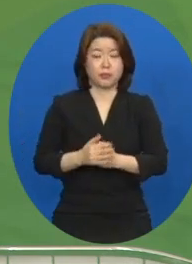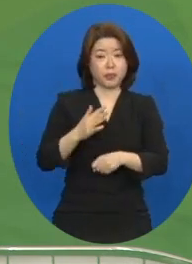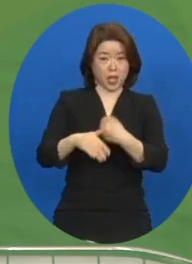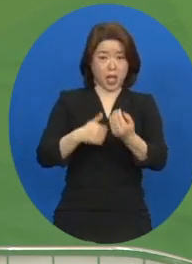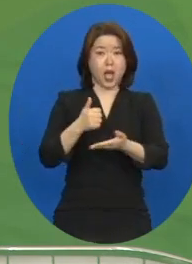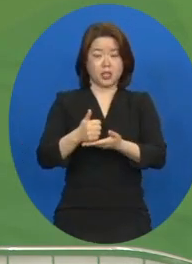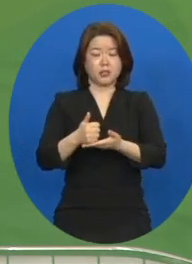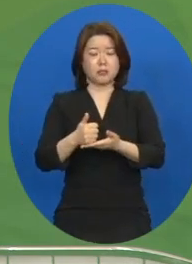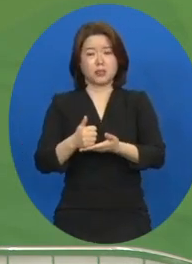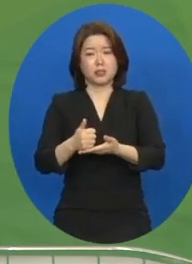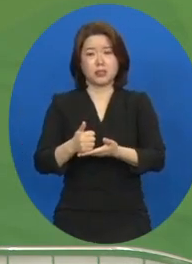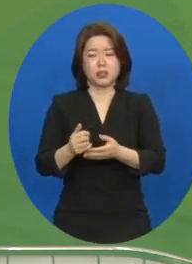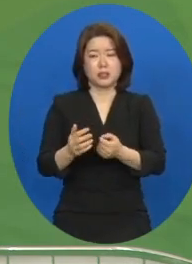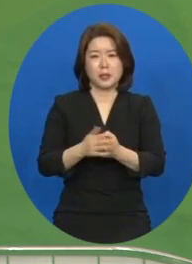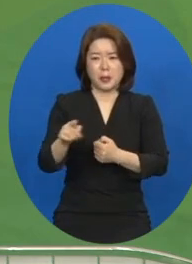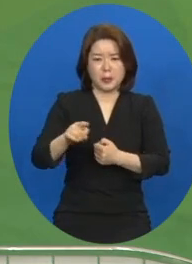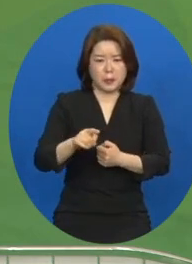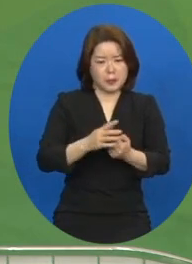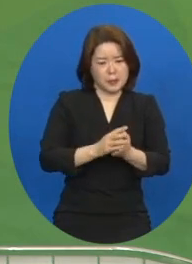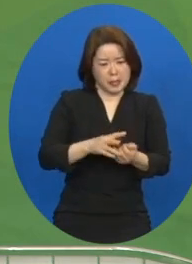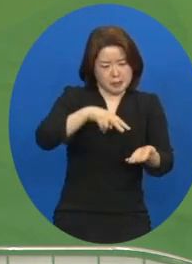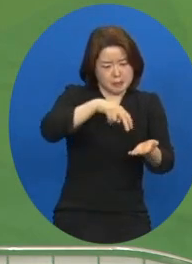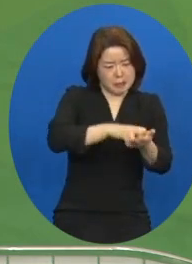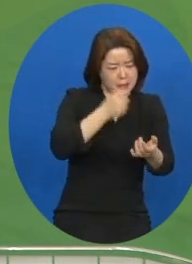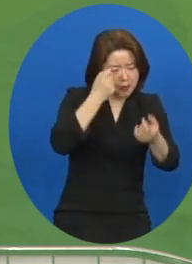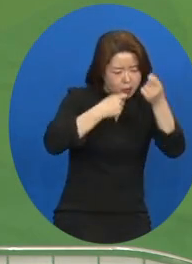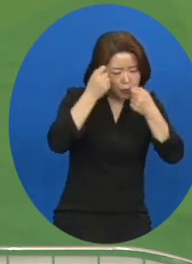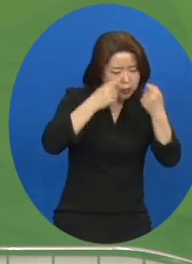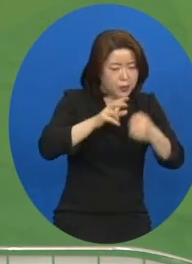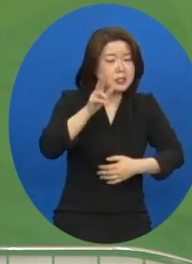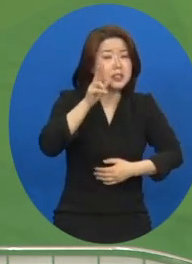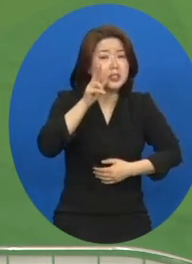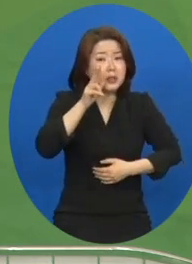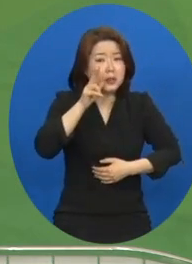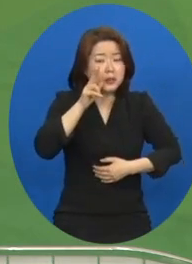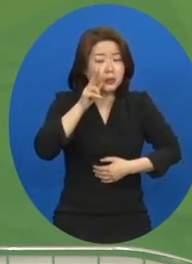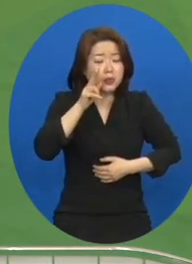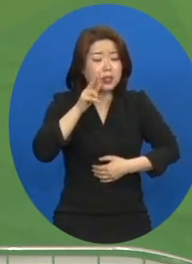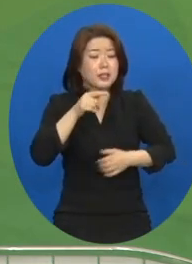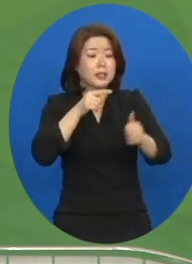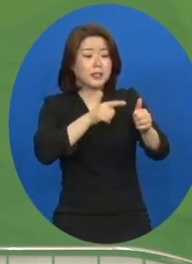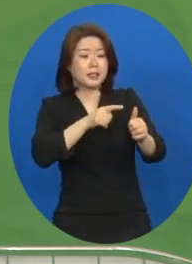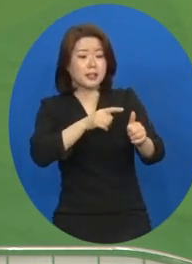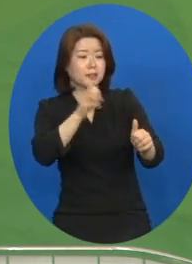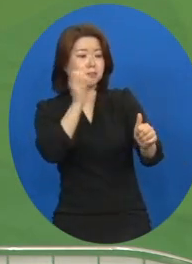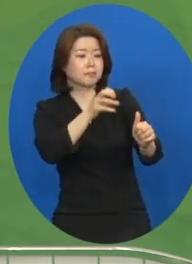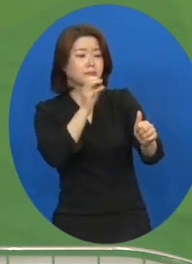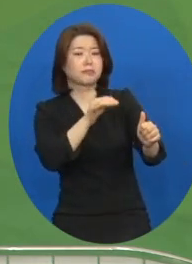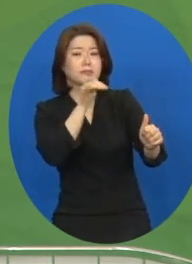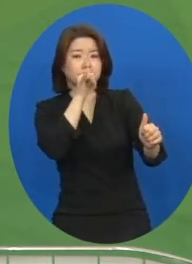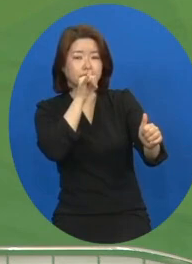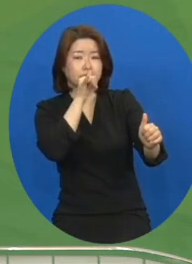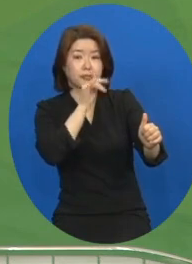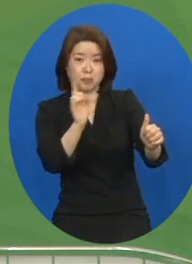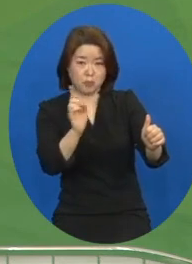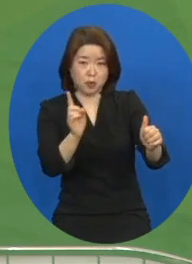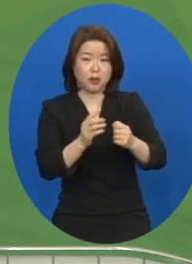하나님께서 꼬꾸라져서 울고 있는 여호수아를 향하여 책망하십니다.